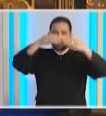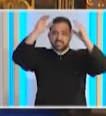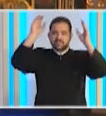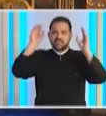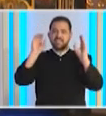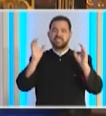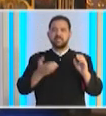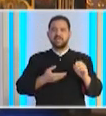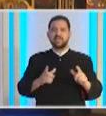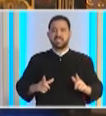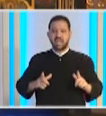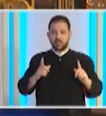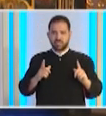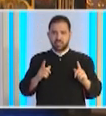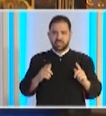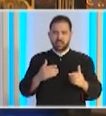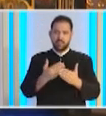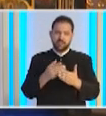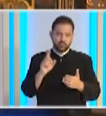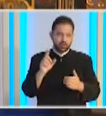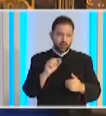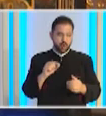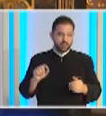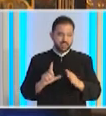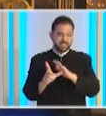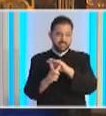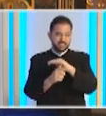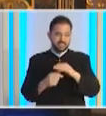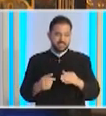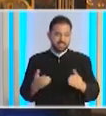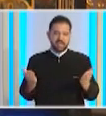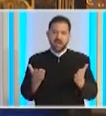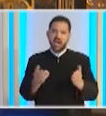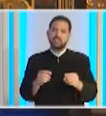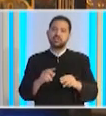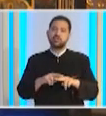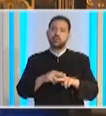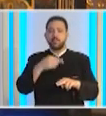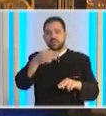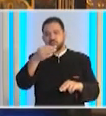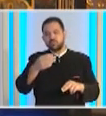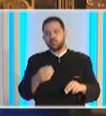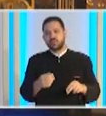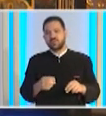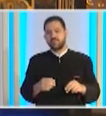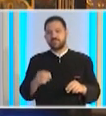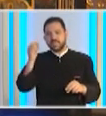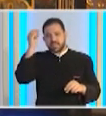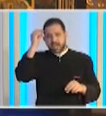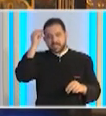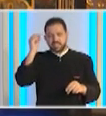trăit, pentru că nu au scris din cărți, așa cum spune vorba populară, Părinte Profesor, care